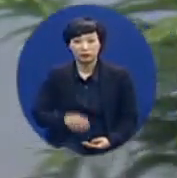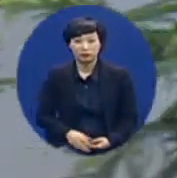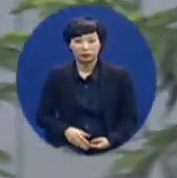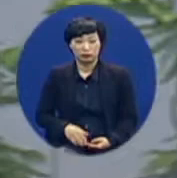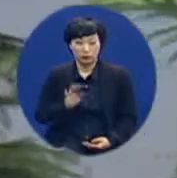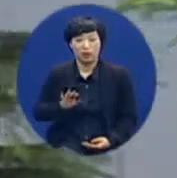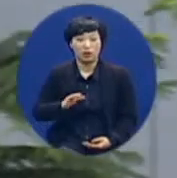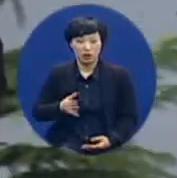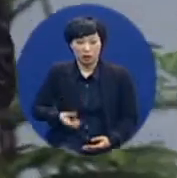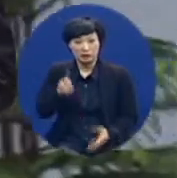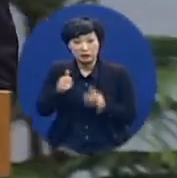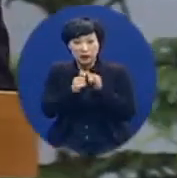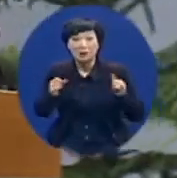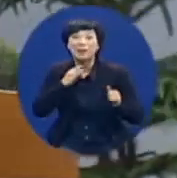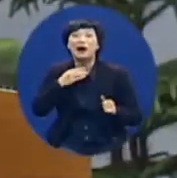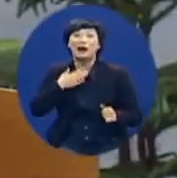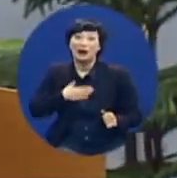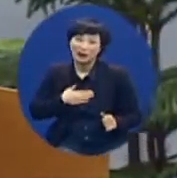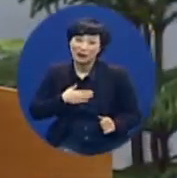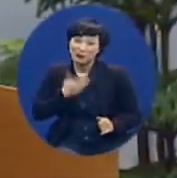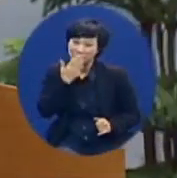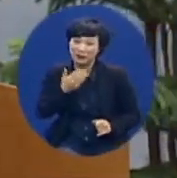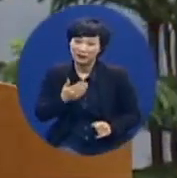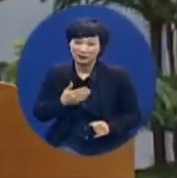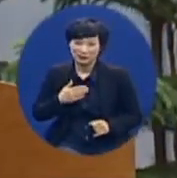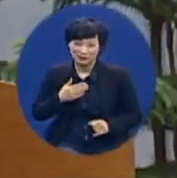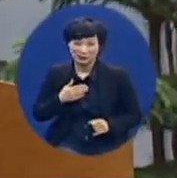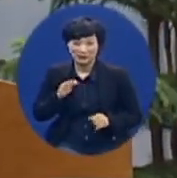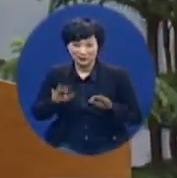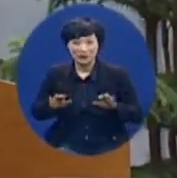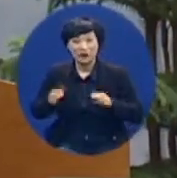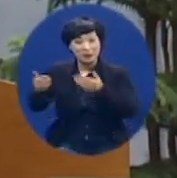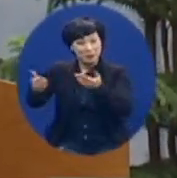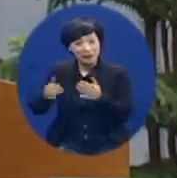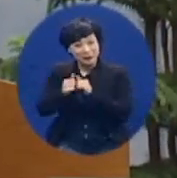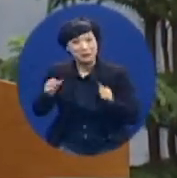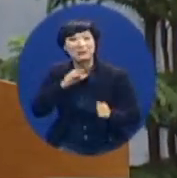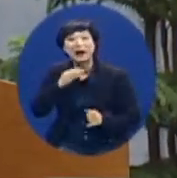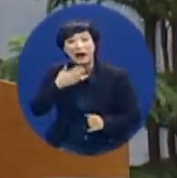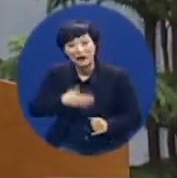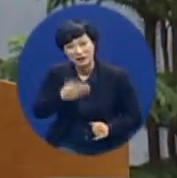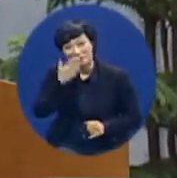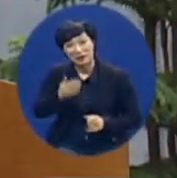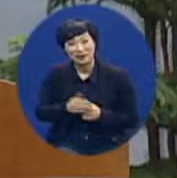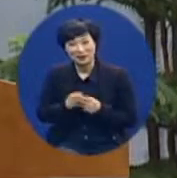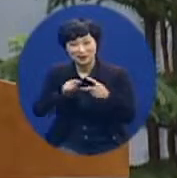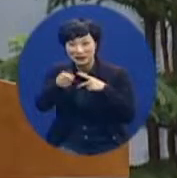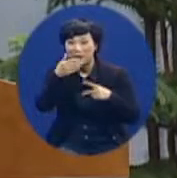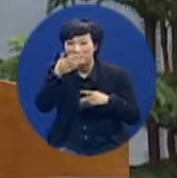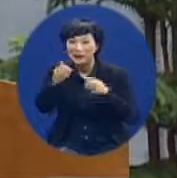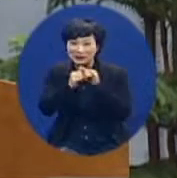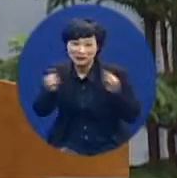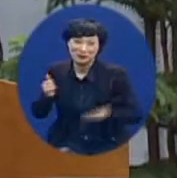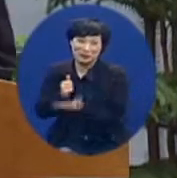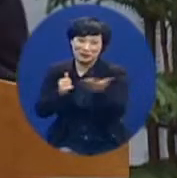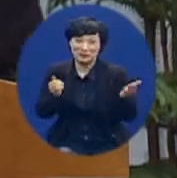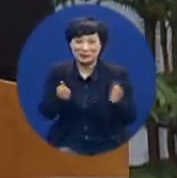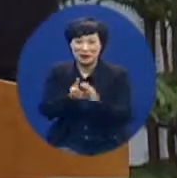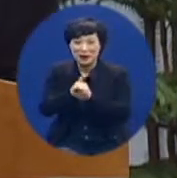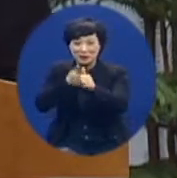가진 자만 알아 아멘 받은 자만 압니다 아멘 이해 되시면 아멘 합시다